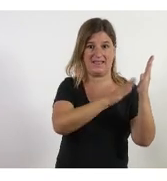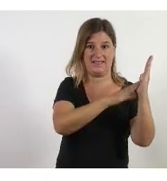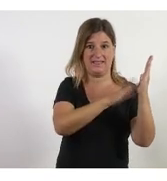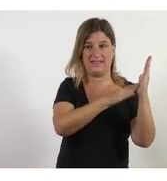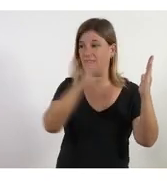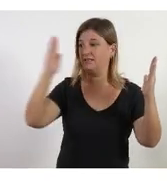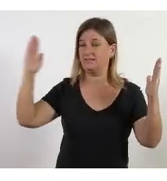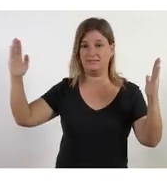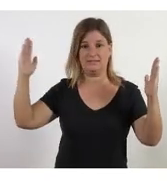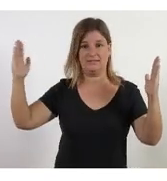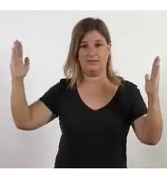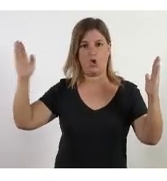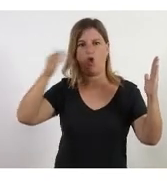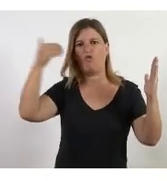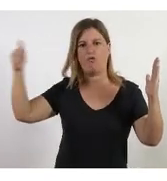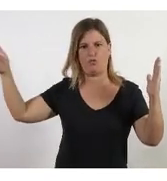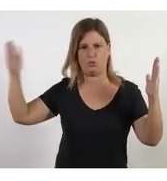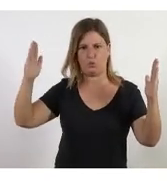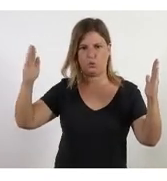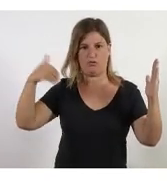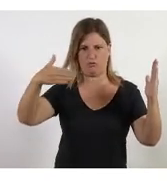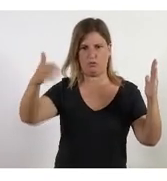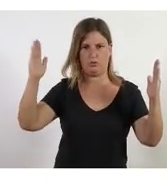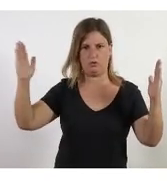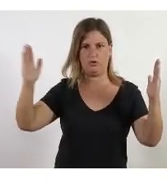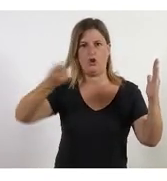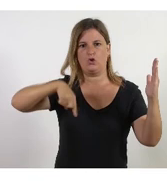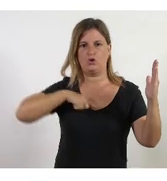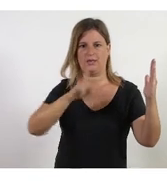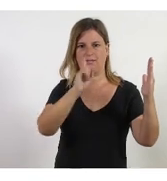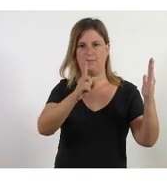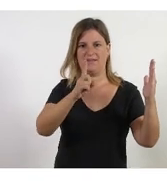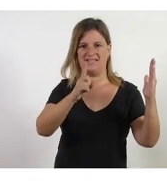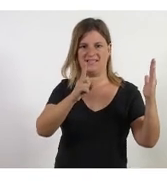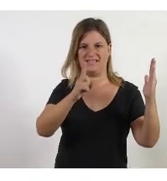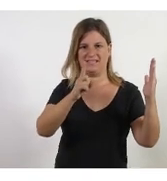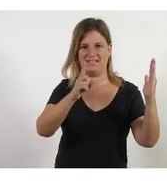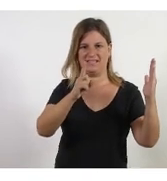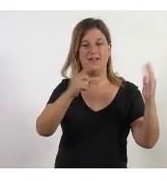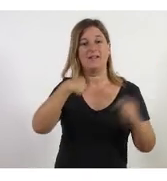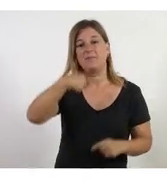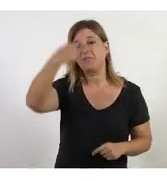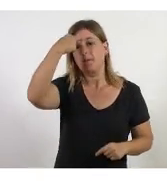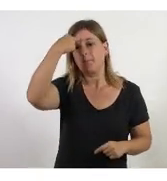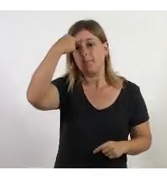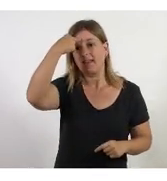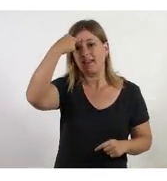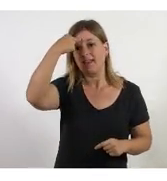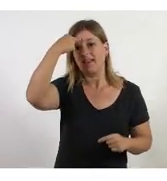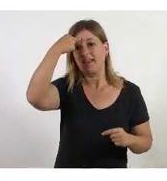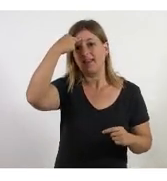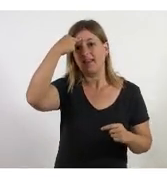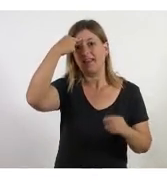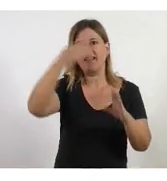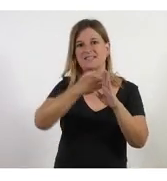extrem de la línia tenim el futur i nosaltres estem aquí al mig. La nostra ment el que fa és se'n